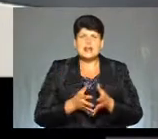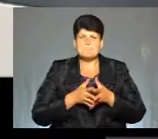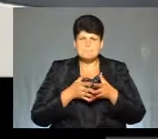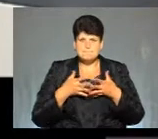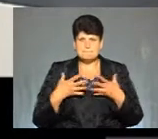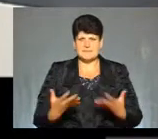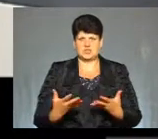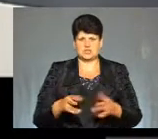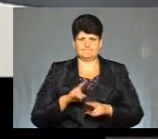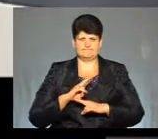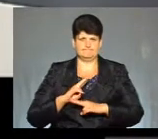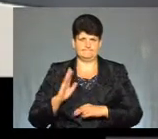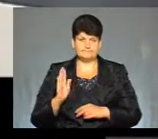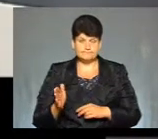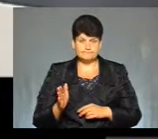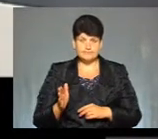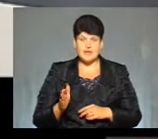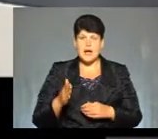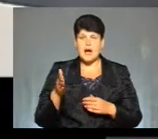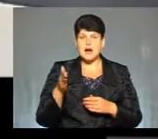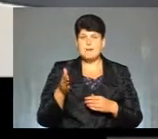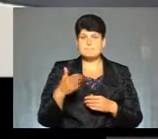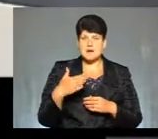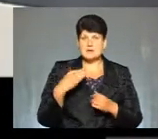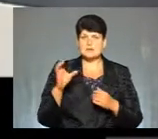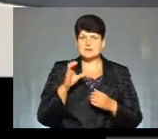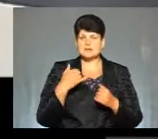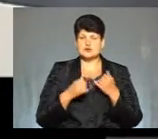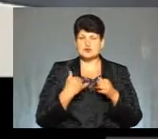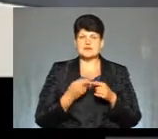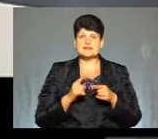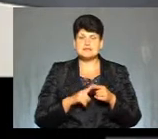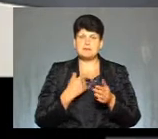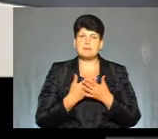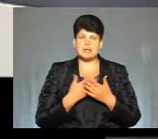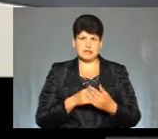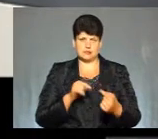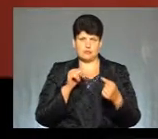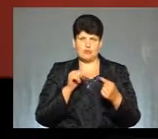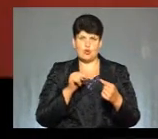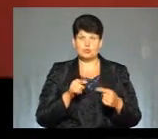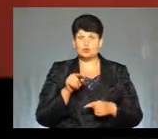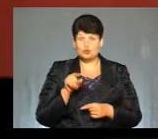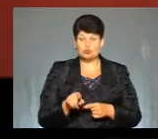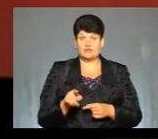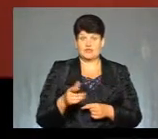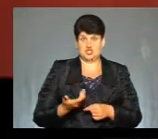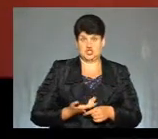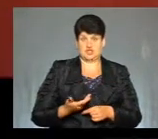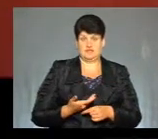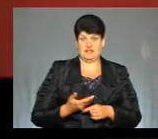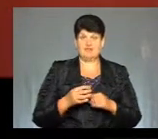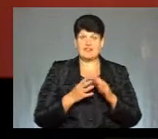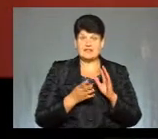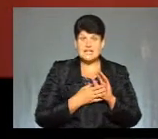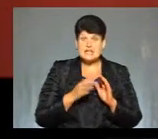сьогодні. Чим більше... А прапор жовто-блакитний – це символ супротиву. Символ, і тому він такий живий в